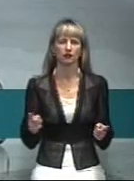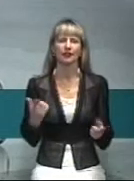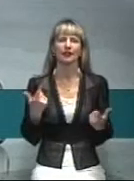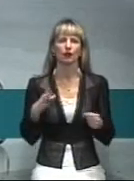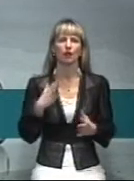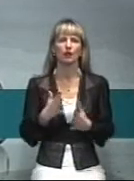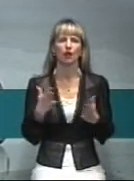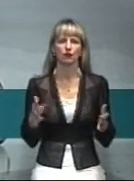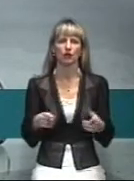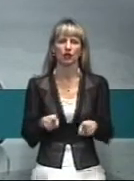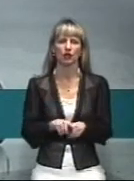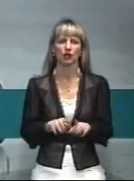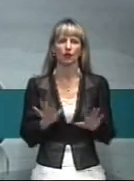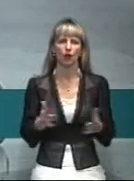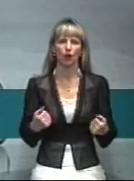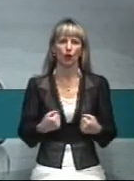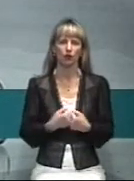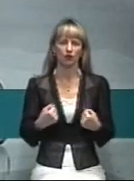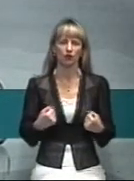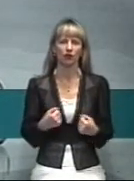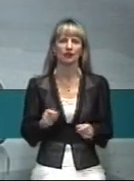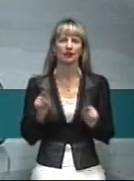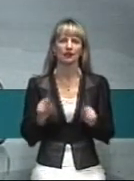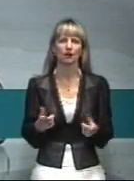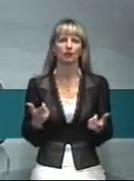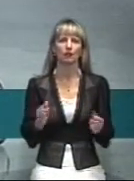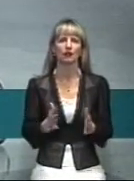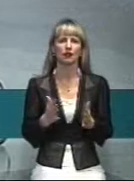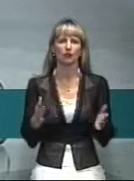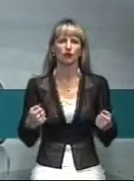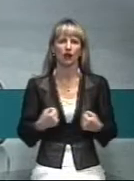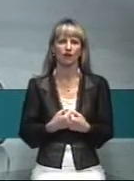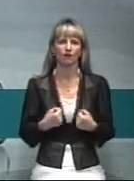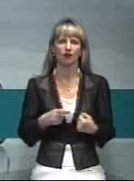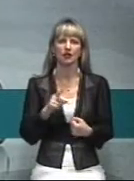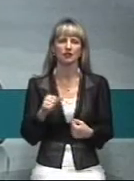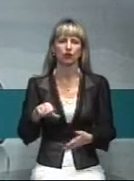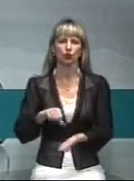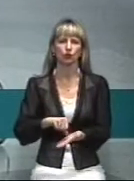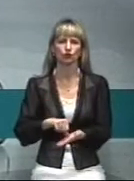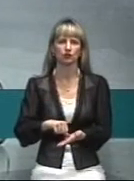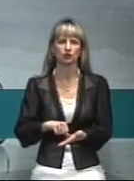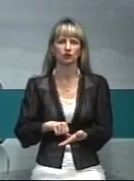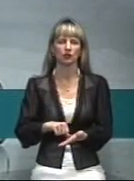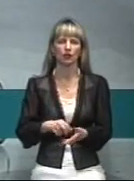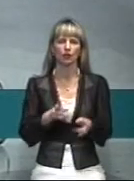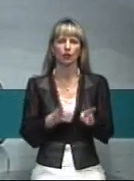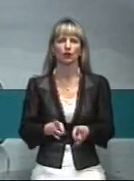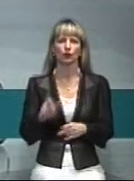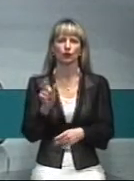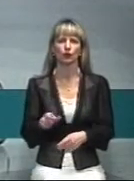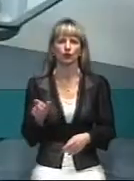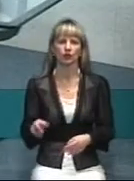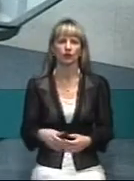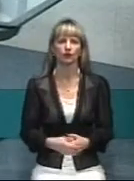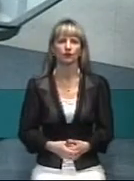таких дорожньо-транспортних пригод, а особливо там, де є найбільше ДТП з потерпілими та загиблими.